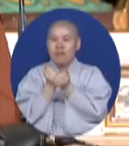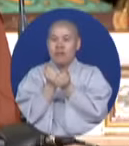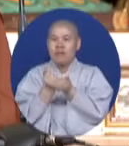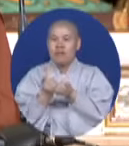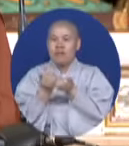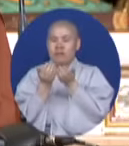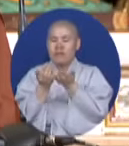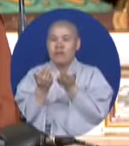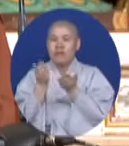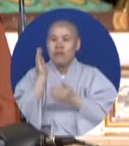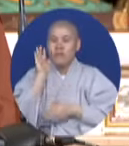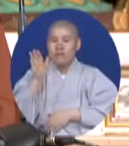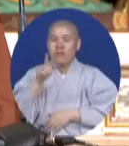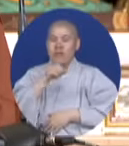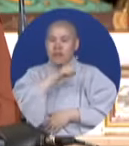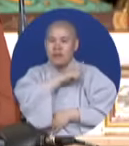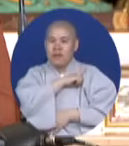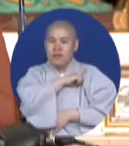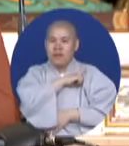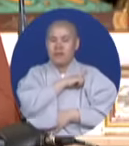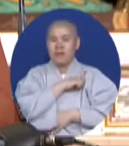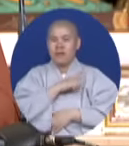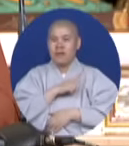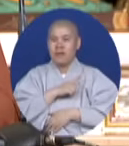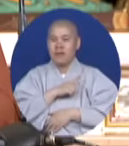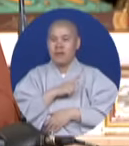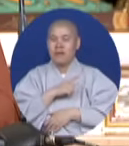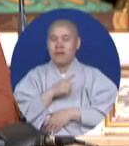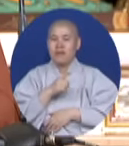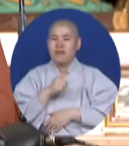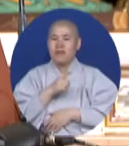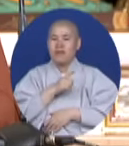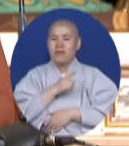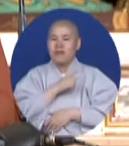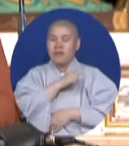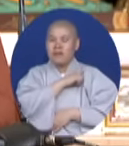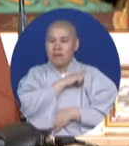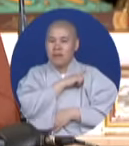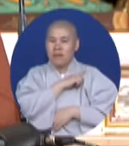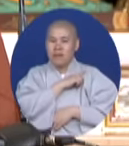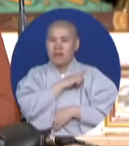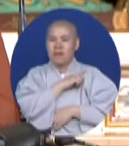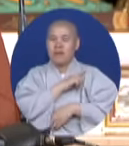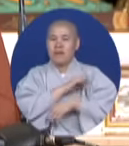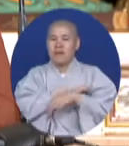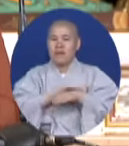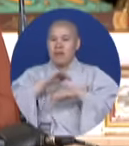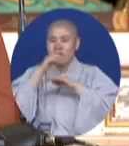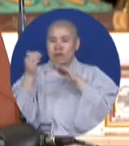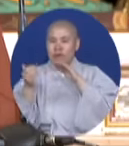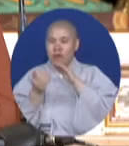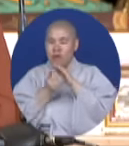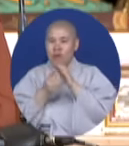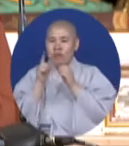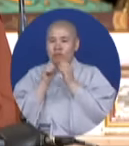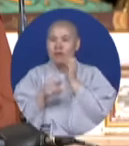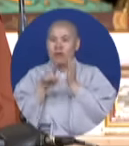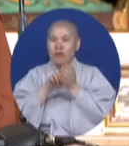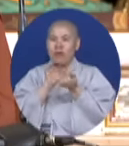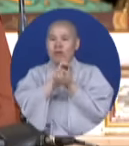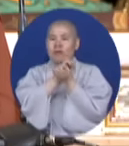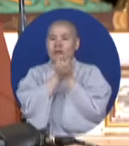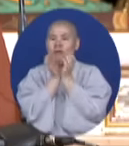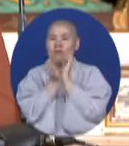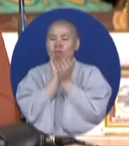가장 원만하게 이루어진 아주 불교의 꽃 중에 꽃이